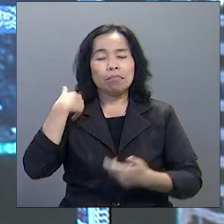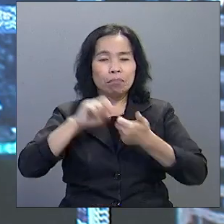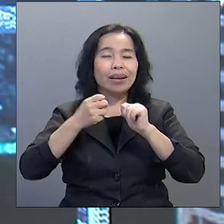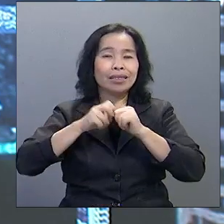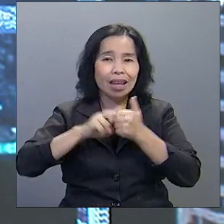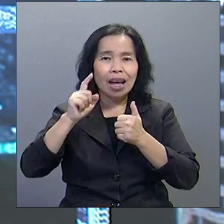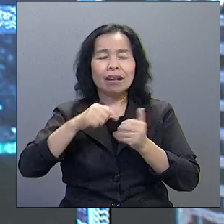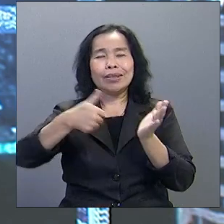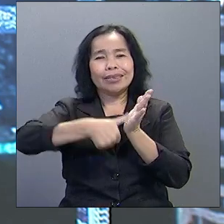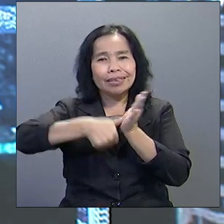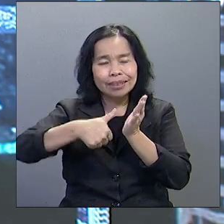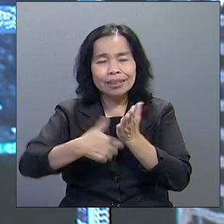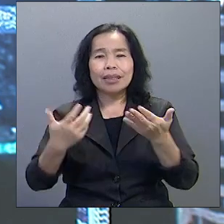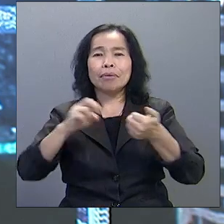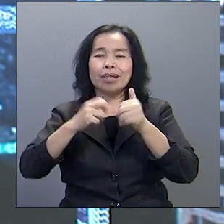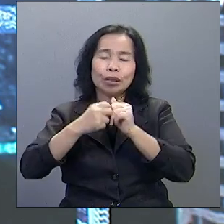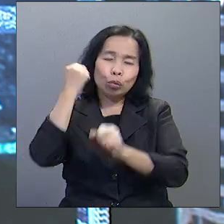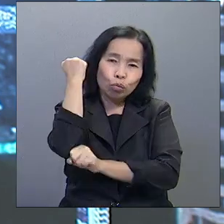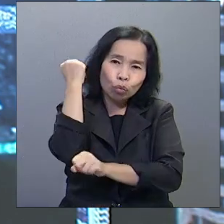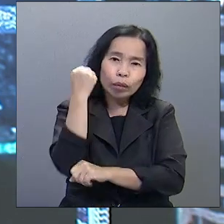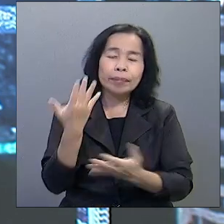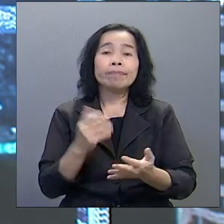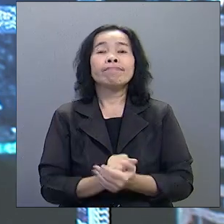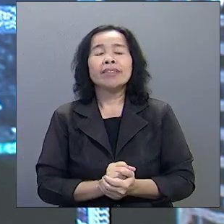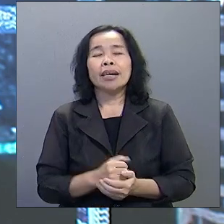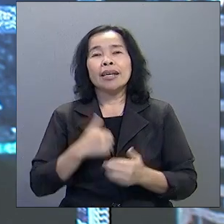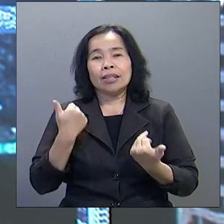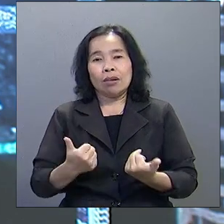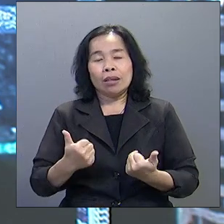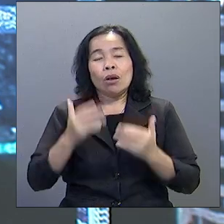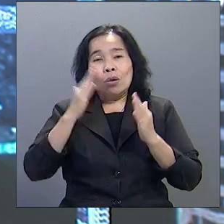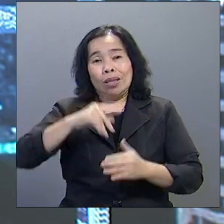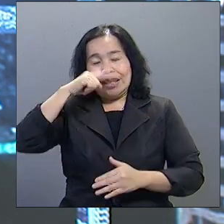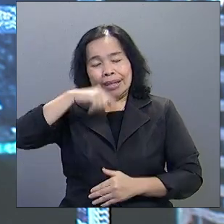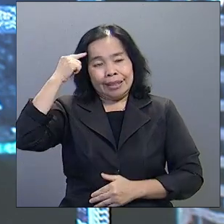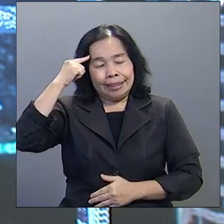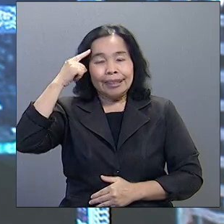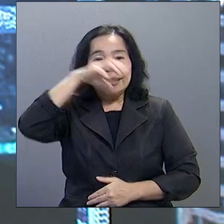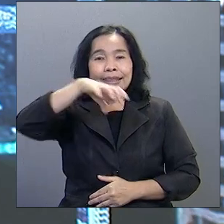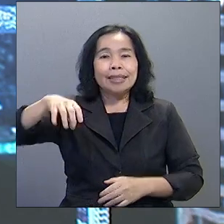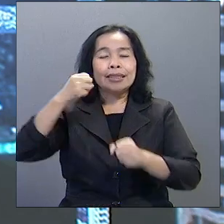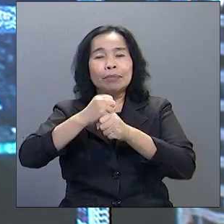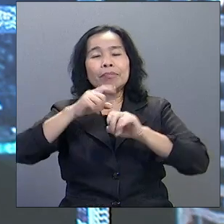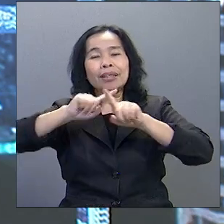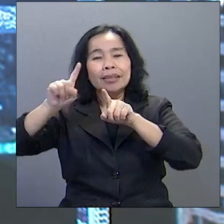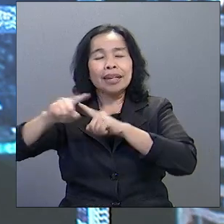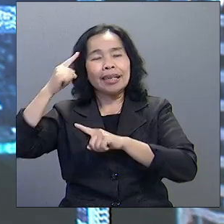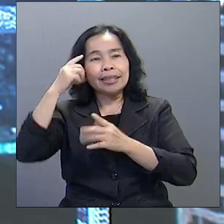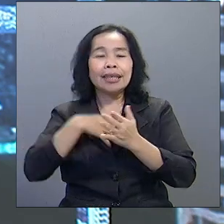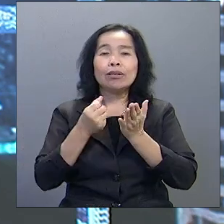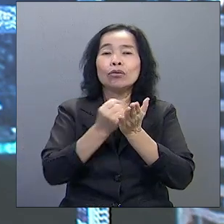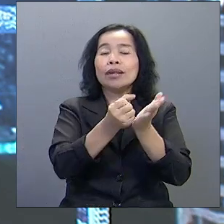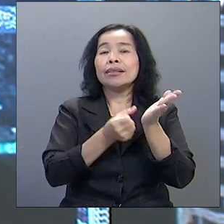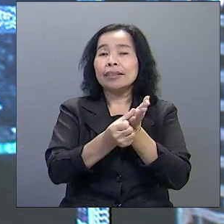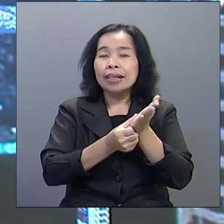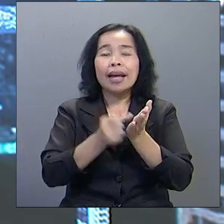ในเรื่องของหนี้สินแล้วก็เรื่องของความยากจนนะคะจึงเป็นเหตุให้หลายๆหน่วยงานนะคะพยายามที่จะหาทางแก้ไขในเรื่องนี้และ